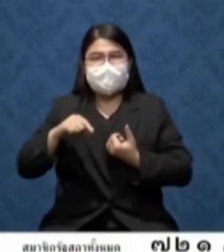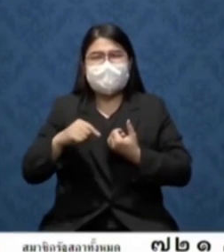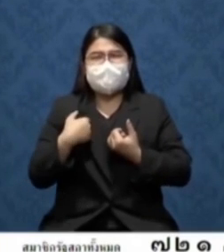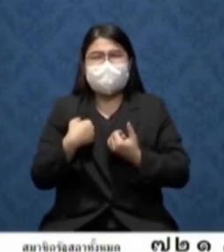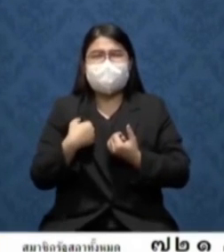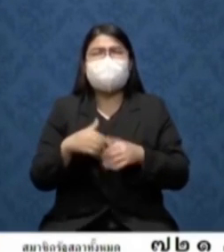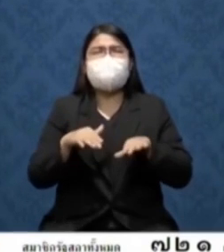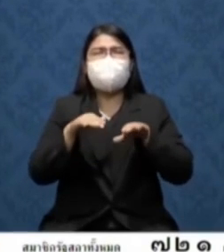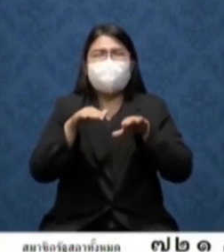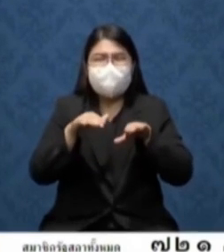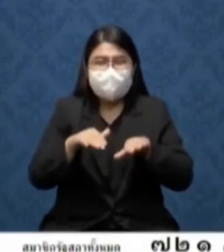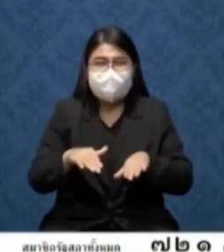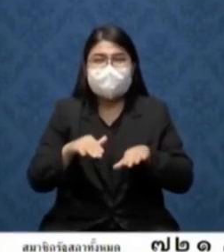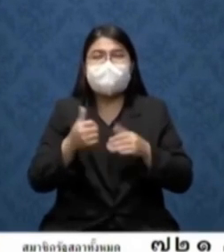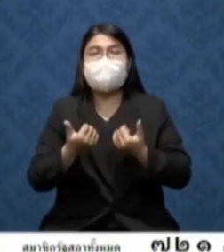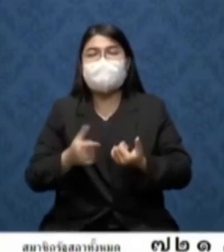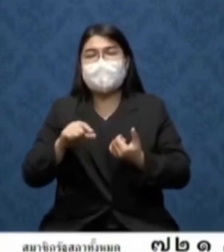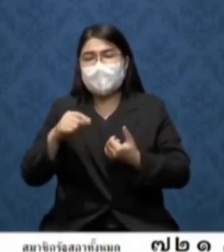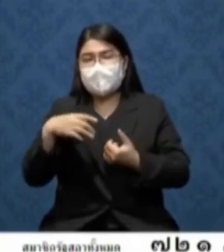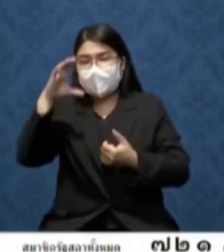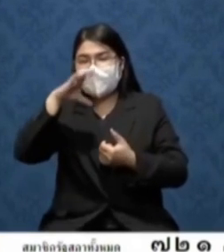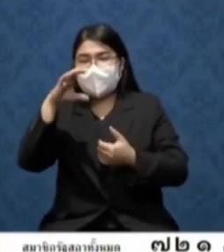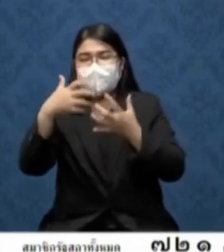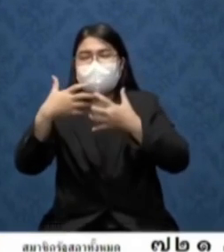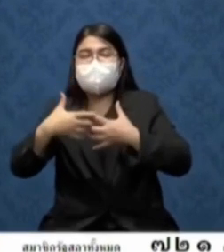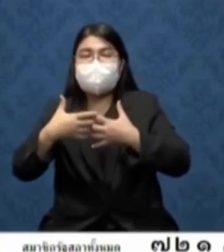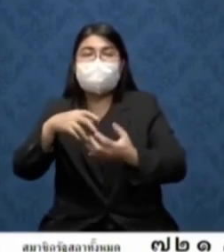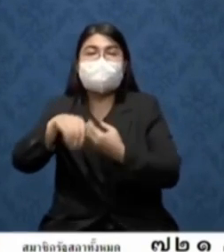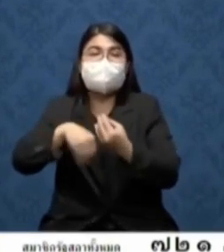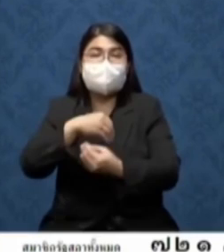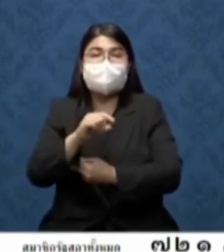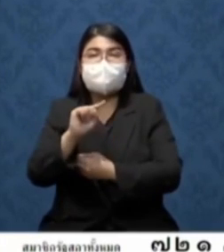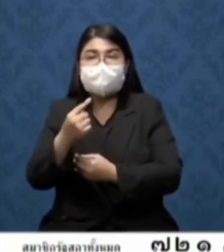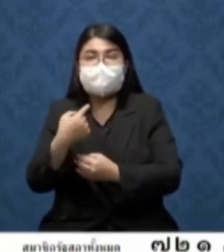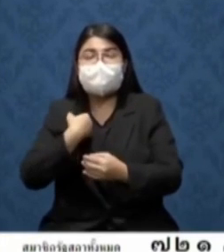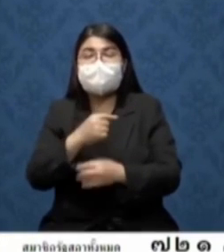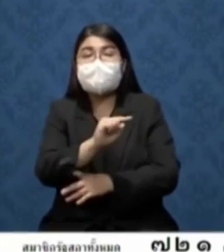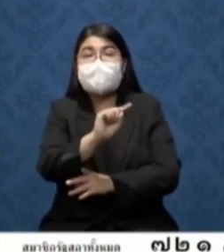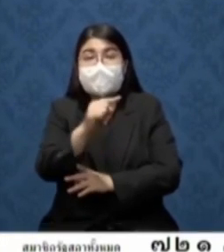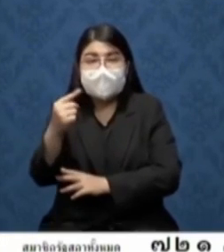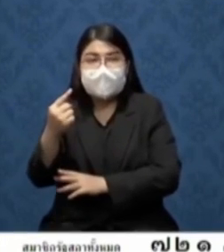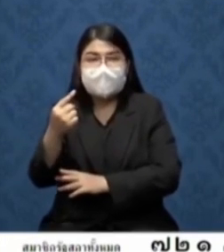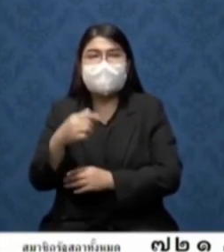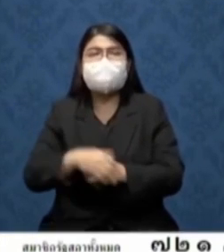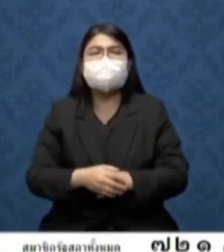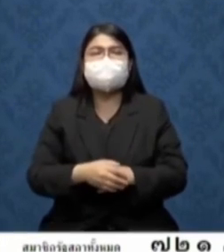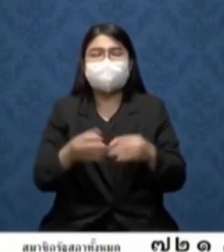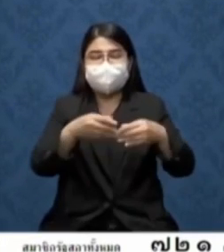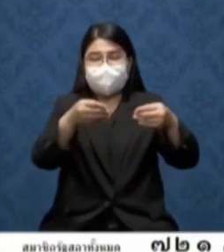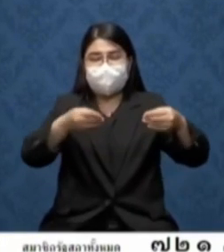งจำเป็นต้องหาเครื่องยนต์เศรษฐกิจตัวใหม่จากรายงานขีดความสามารถการแข่งขันของโลกประจำปี